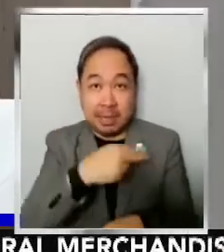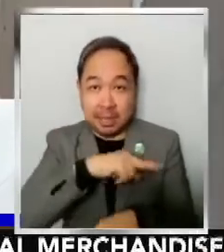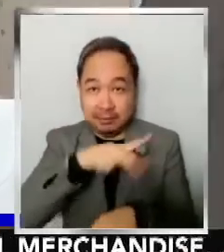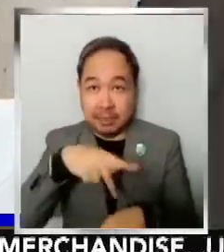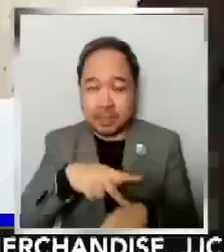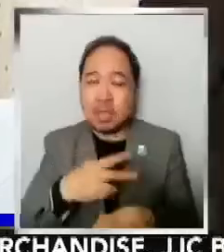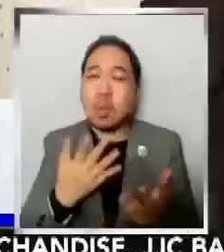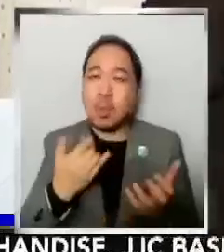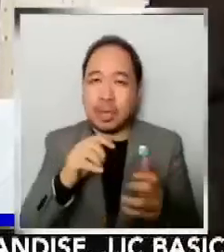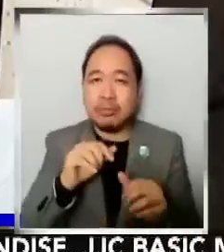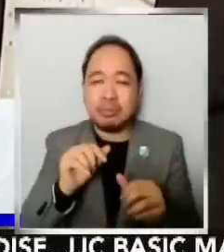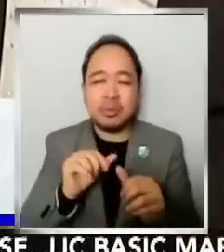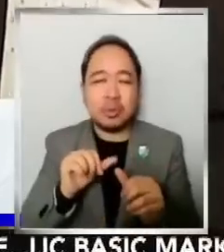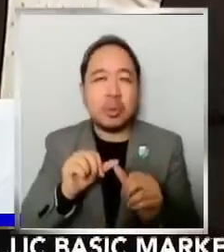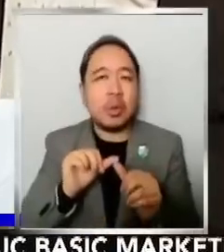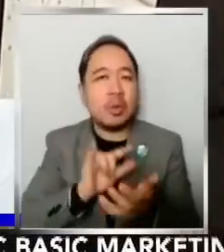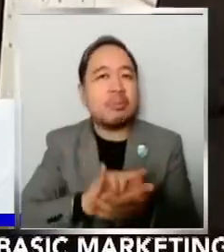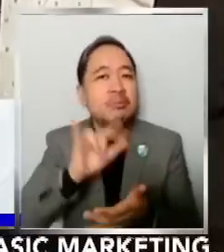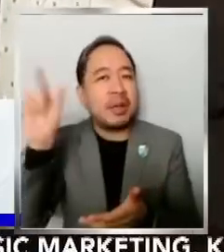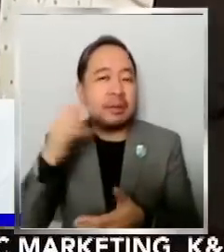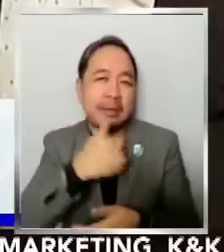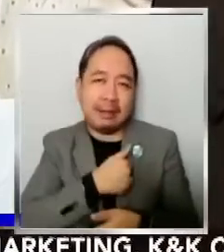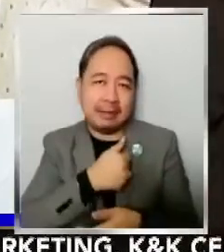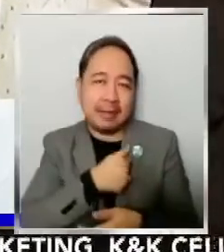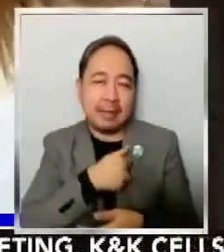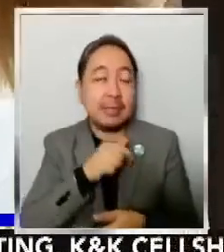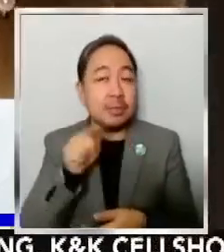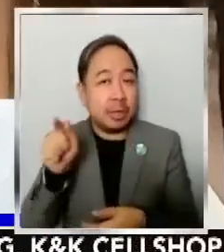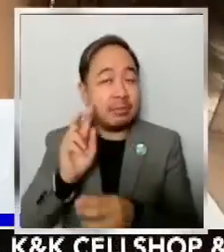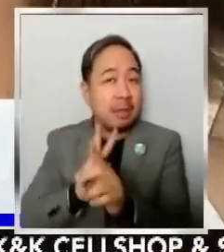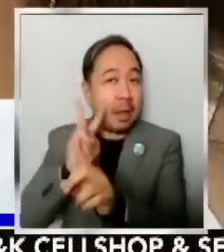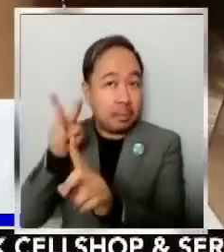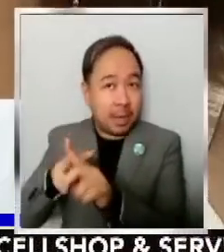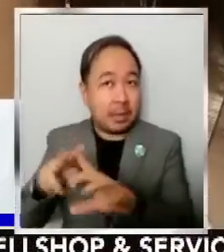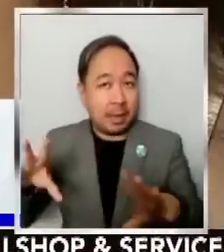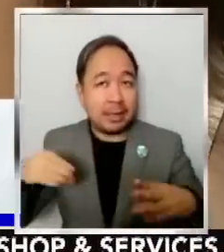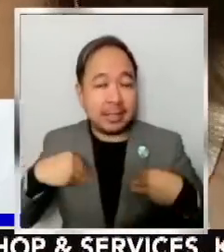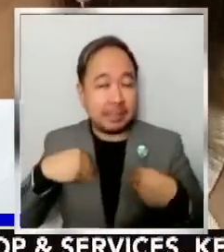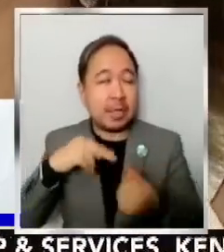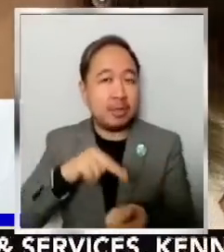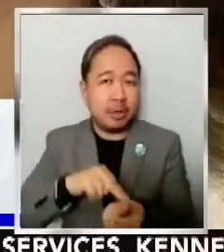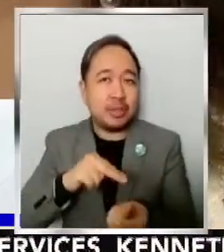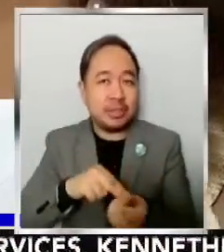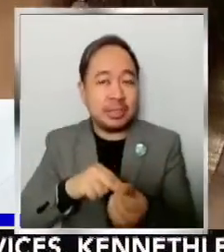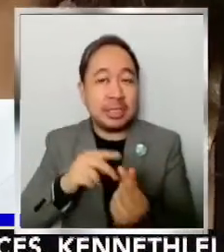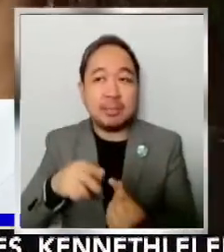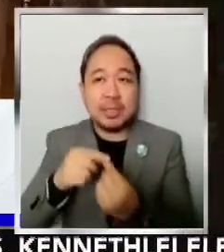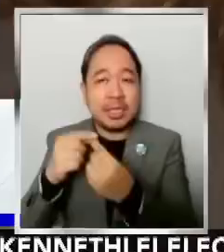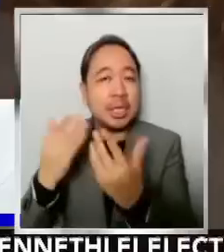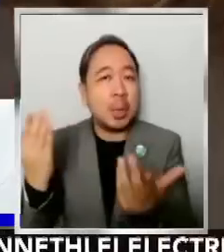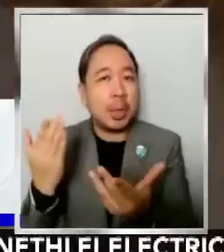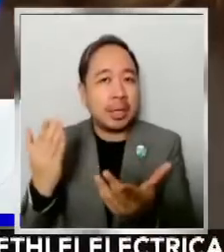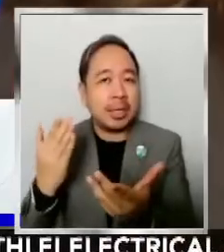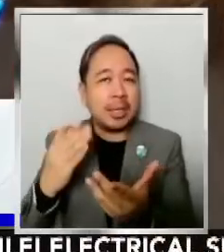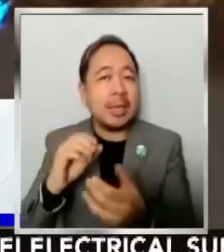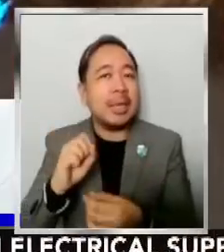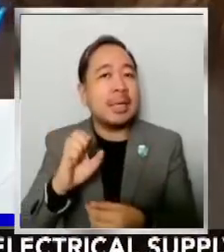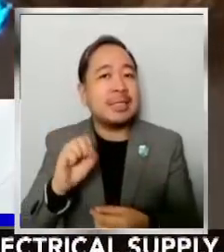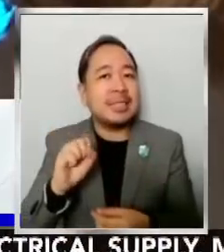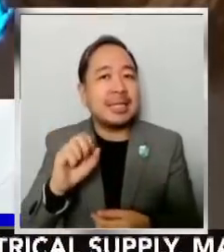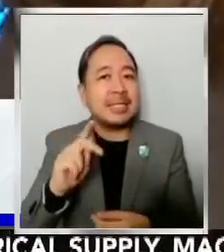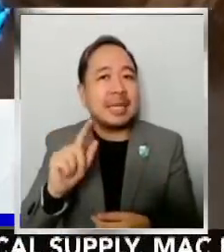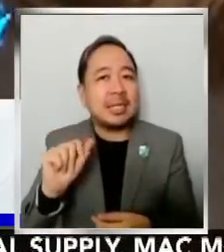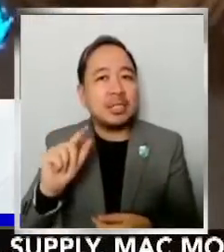Canada. Kabilang siya sa nag-apply at natanggap na maging nurse, partikula sa probinsya ng Saskatchewan na naghahanap